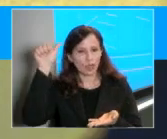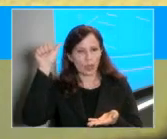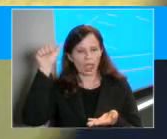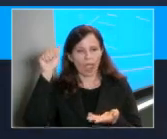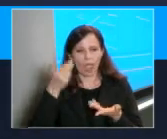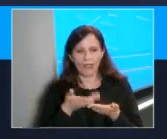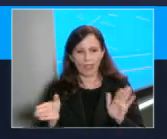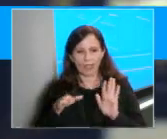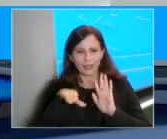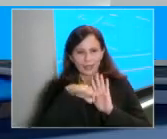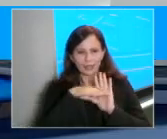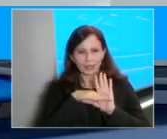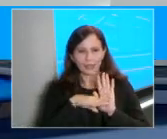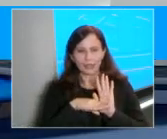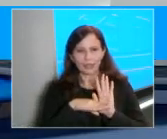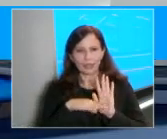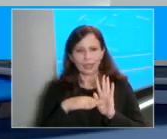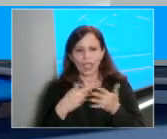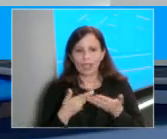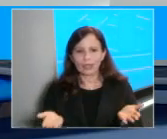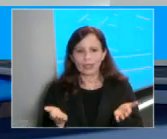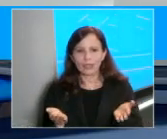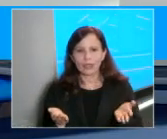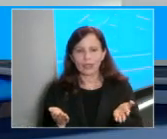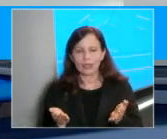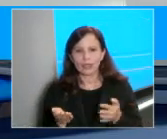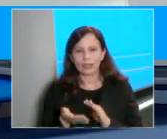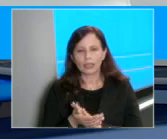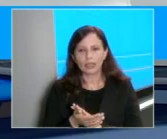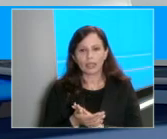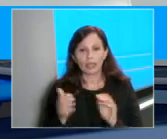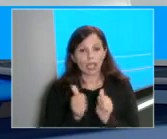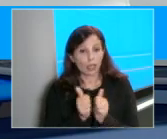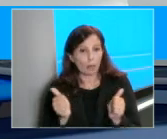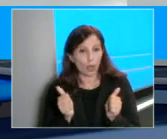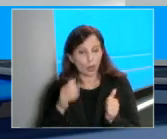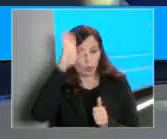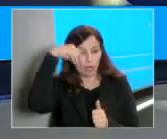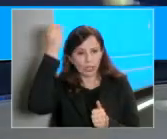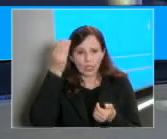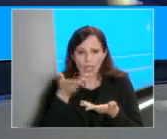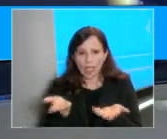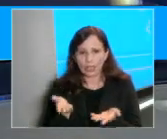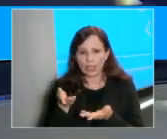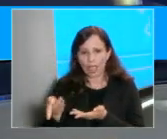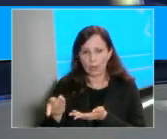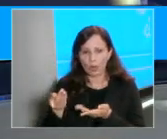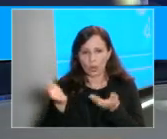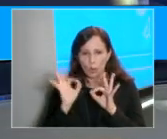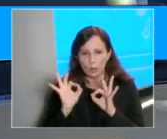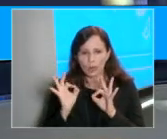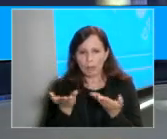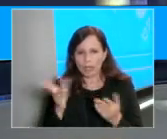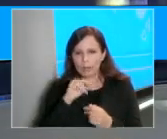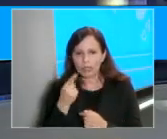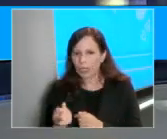אידיאולוגיה. שלטון חוק, דמוקרטיה, זה אג'נדה. זה שייך לכולנו. התפרדות מהפלסטינים, זה אג'נדה. אין לכם שום דבר. תבואו, תדברו. על מה אתם